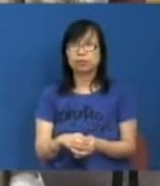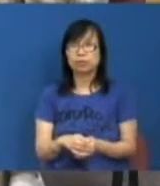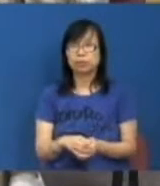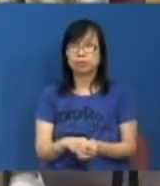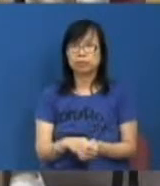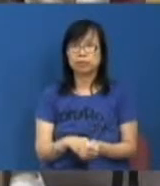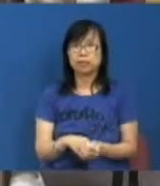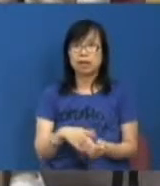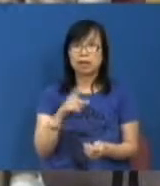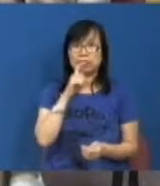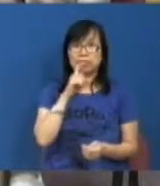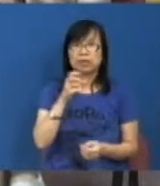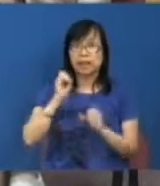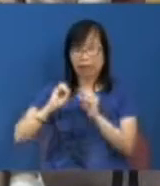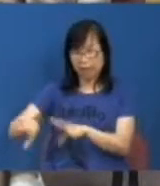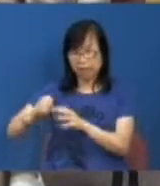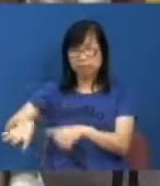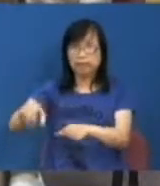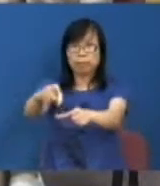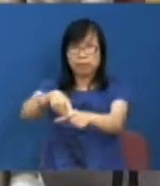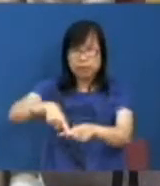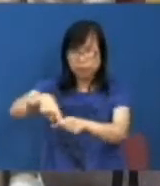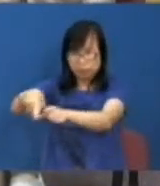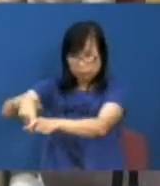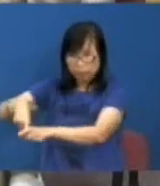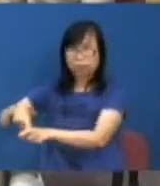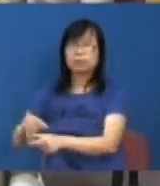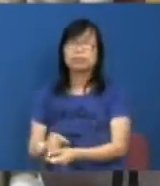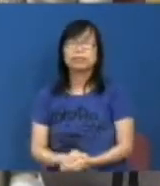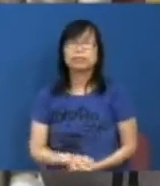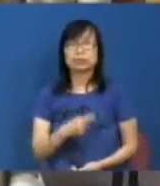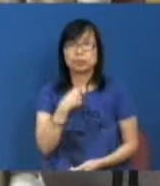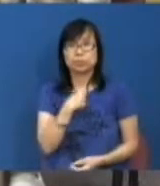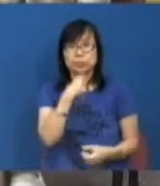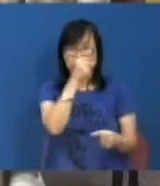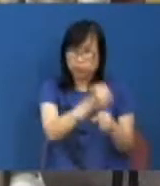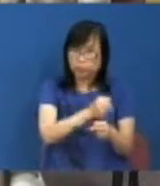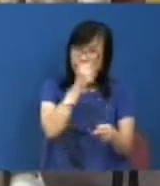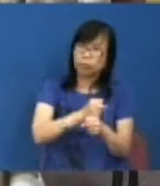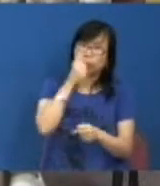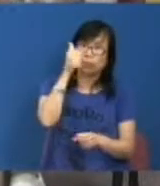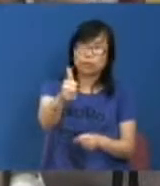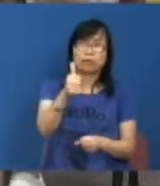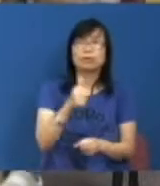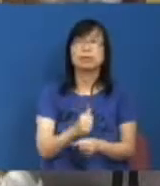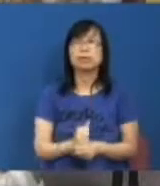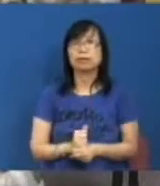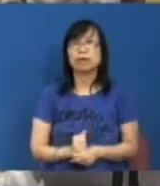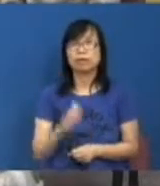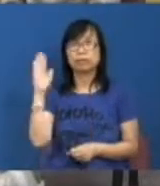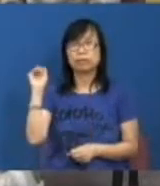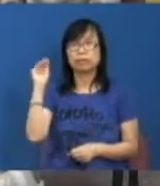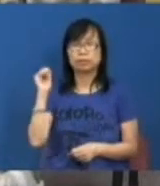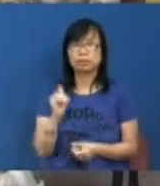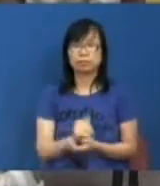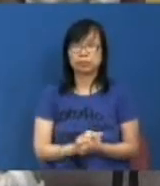個廢物回收嗰方面啦，其實廢物回收嗰方面如果係做得好嘅咧，其實可以亦都係真係亦